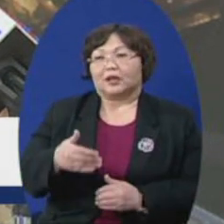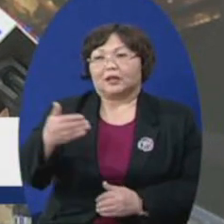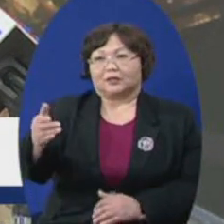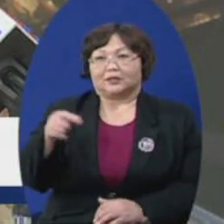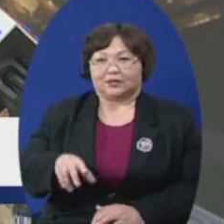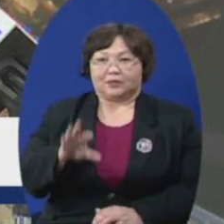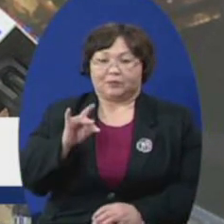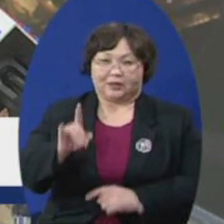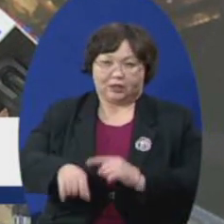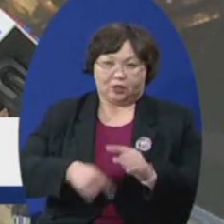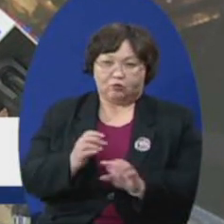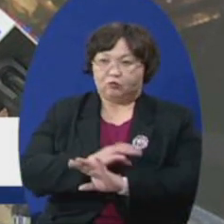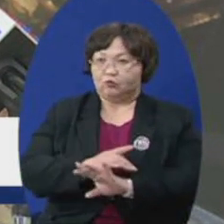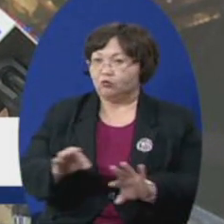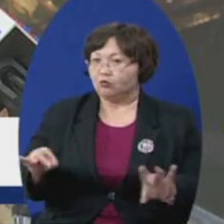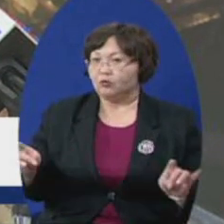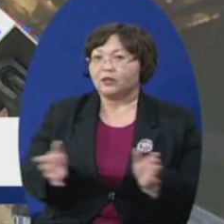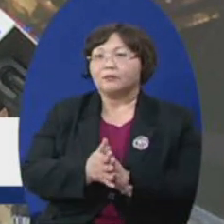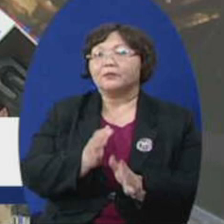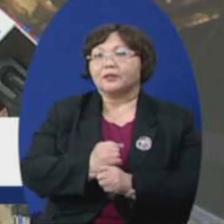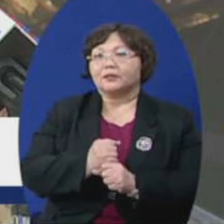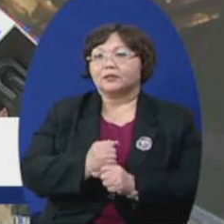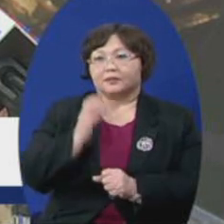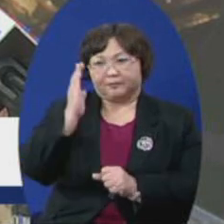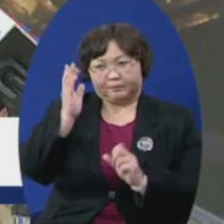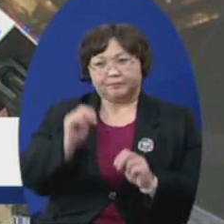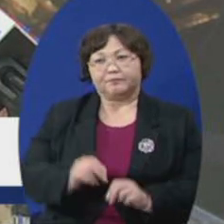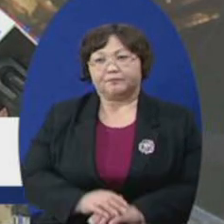салбарт илүү олон төрлөөр хамтран ажиллах болно.